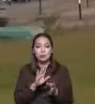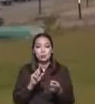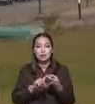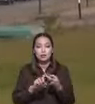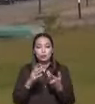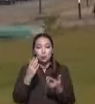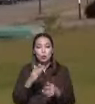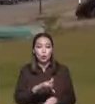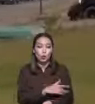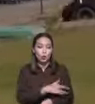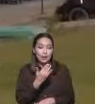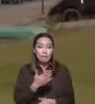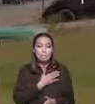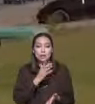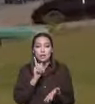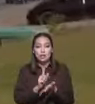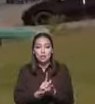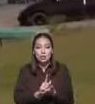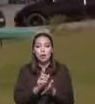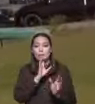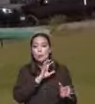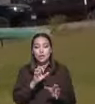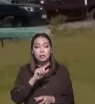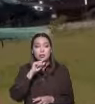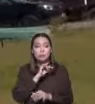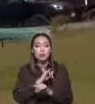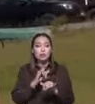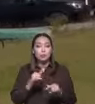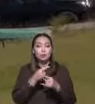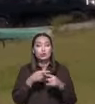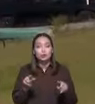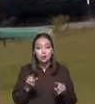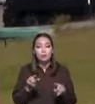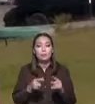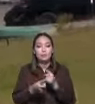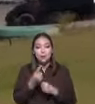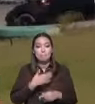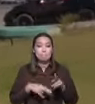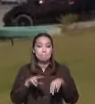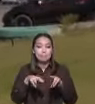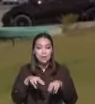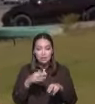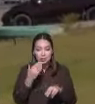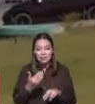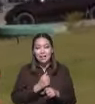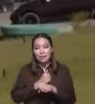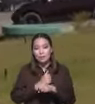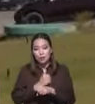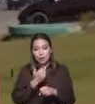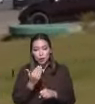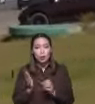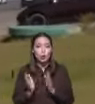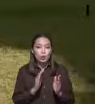погодных условий, мы должны для обеспечения экономики развивать другие направления. Мы строим газовую генерацию для